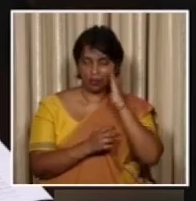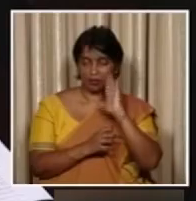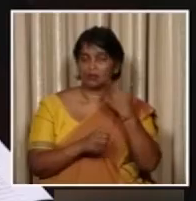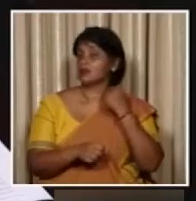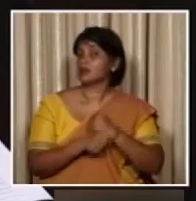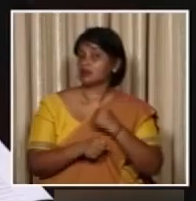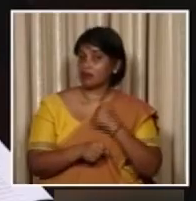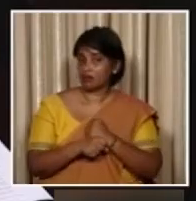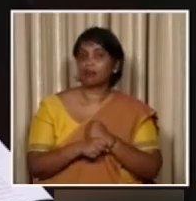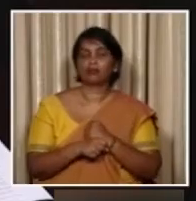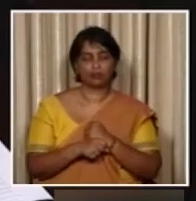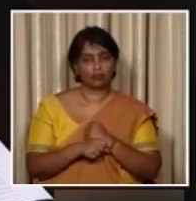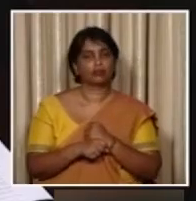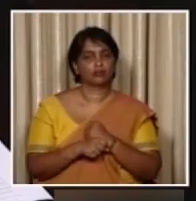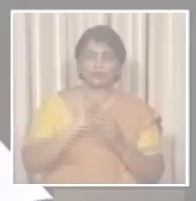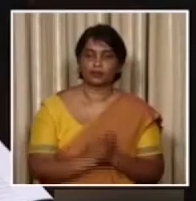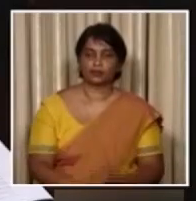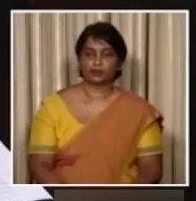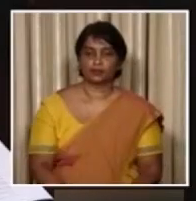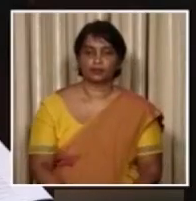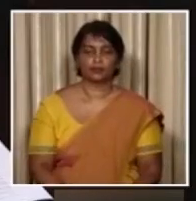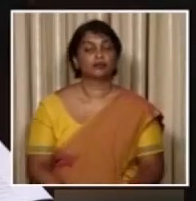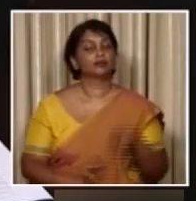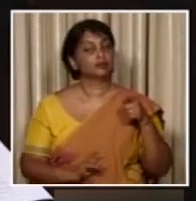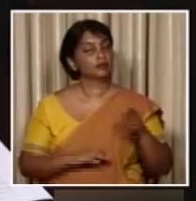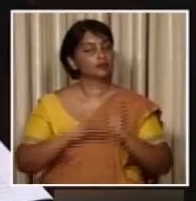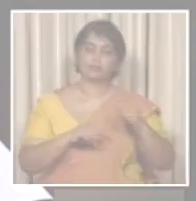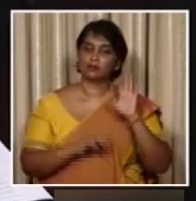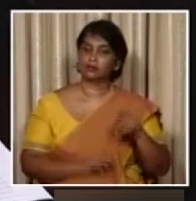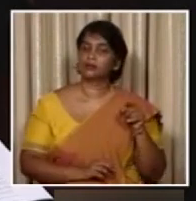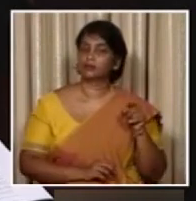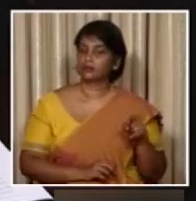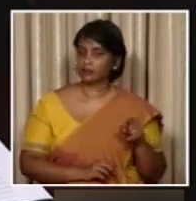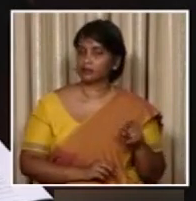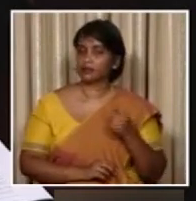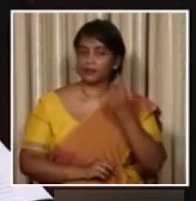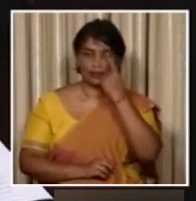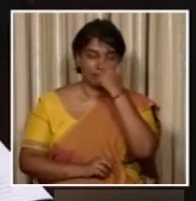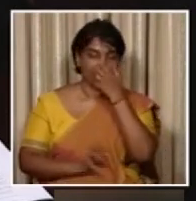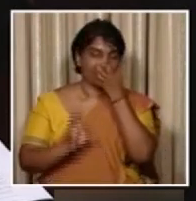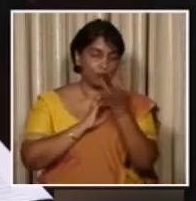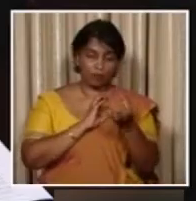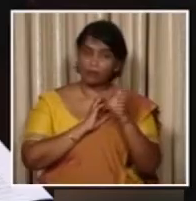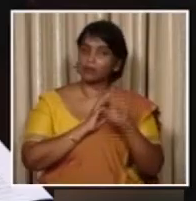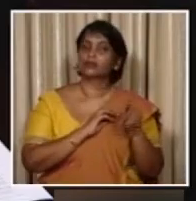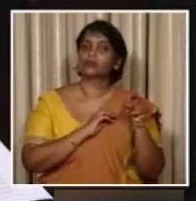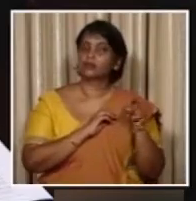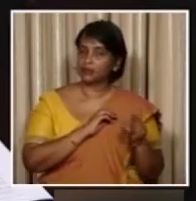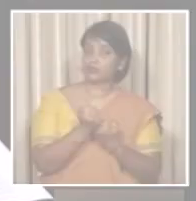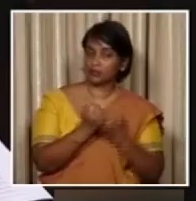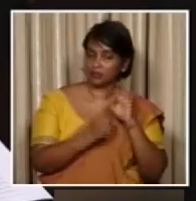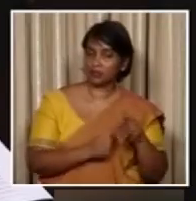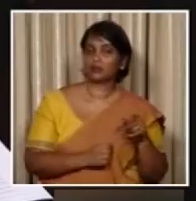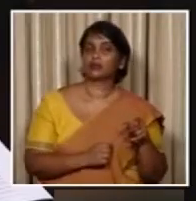රජයේ අභිචෝදක කාර්යාලයක් පිහිටවනවා මේ ක්‍රියාදාමය තුළ පාස්කු ප්‍රහාරයට සම්බන්ධ